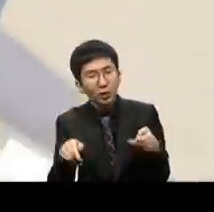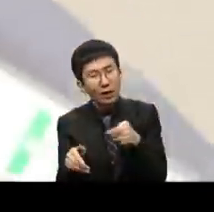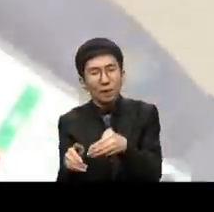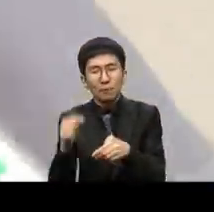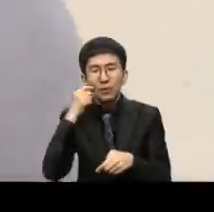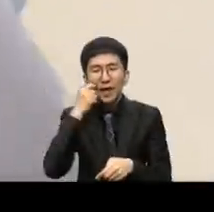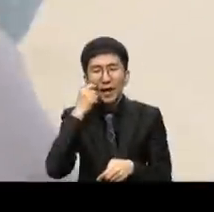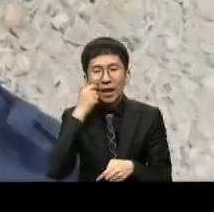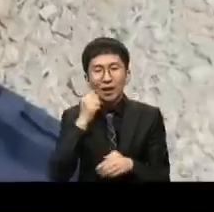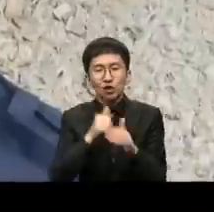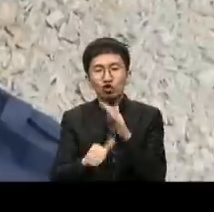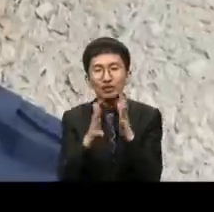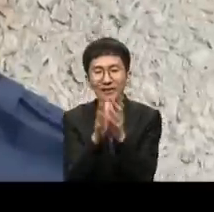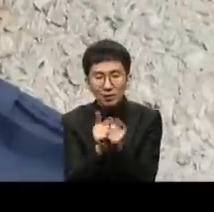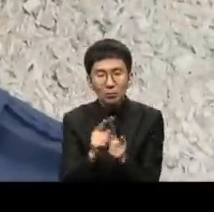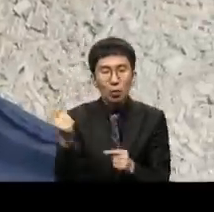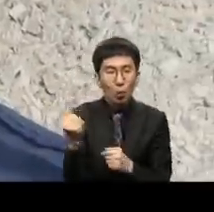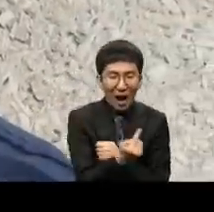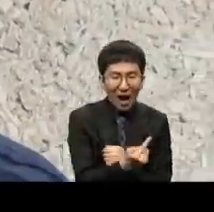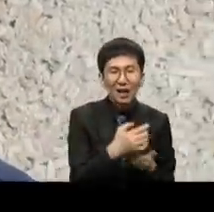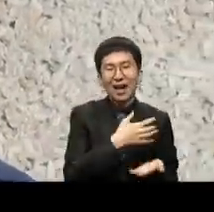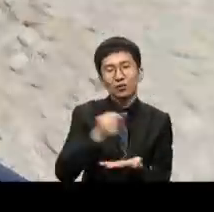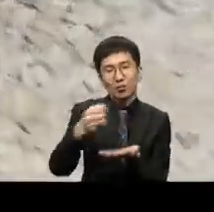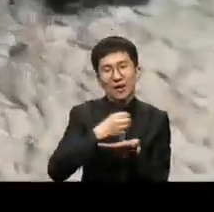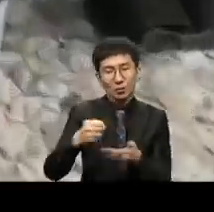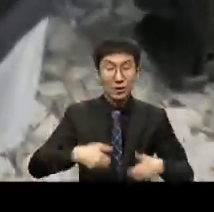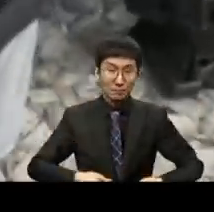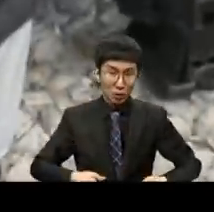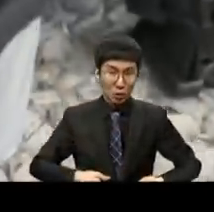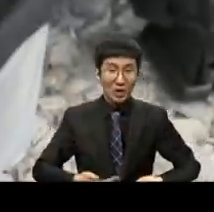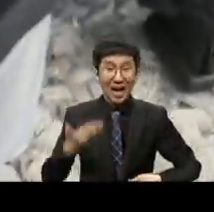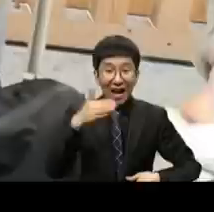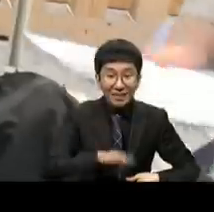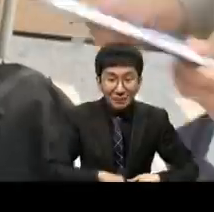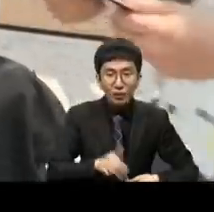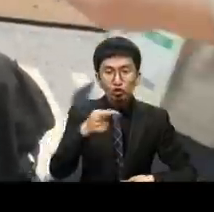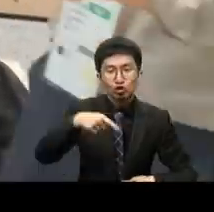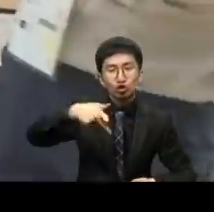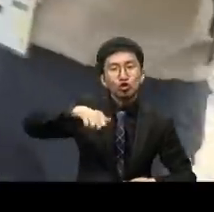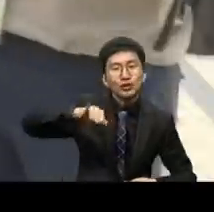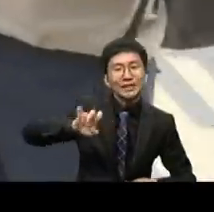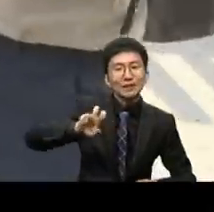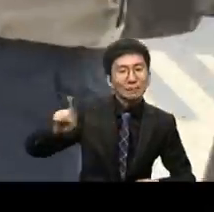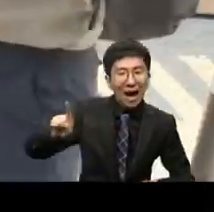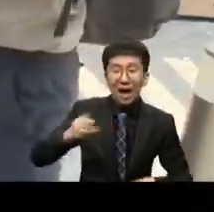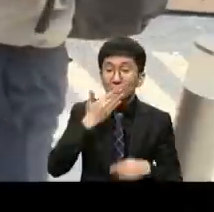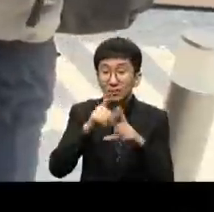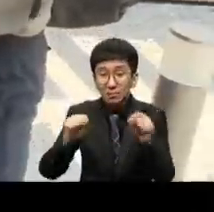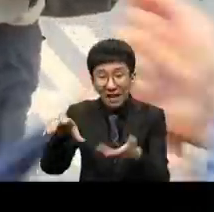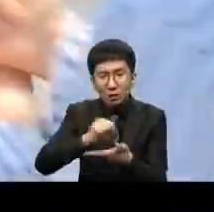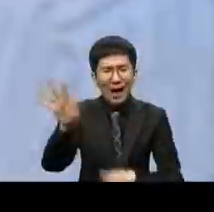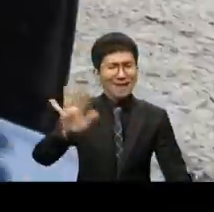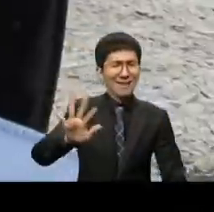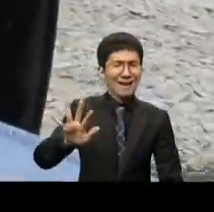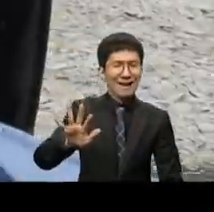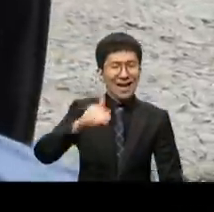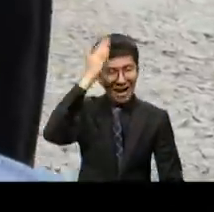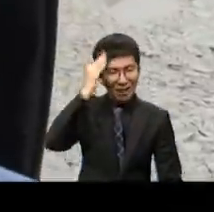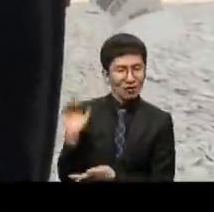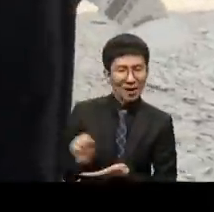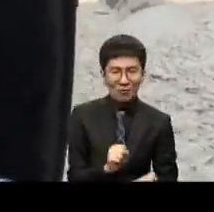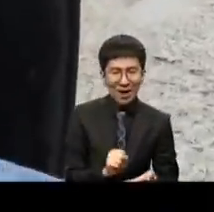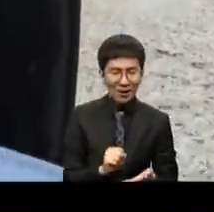나와 일일이 도시락을 받아가야 합니다. 그래도 후쿠시마산 식자재가 들어있는 선수촌 음식을 먹지 않게